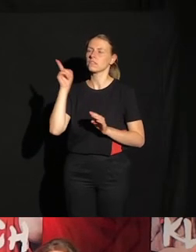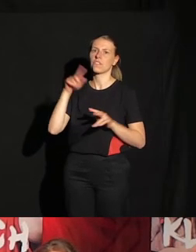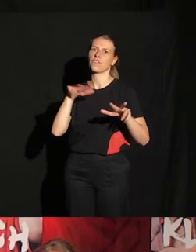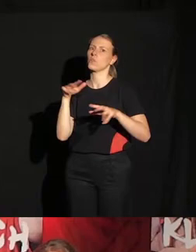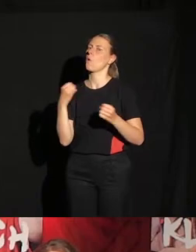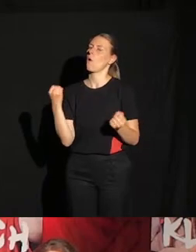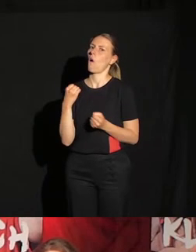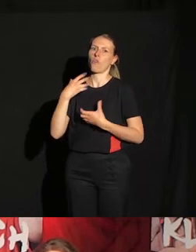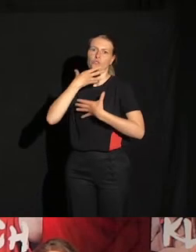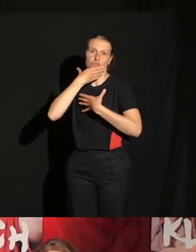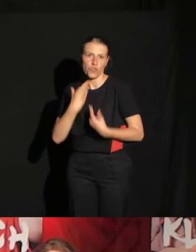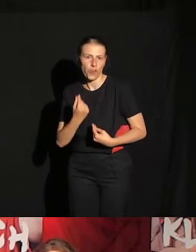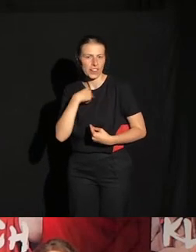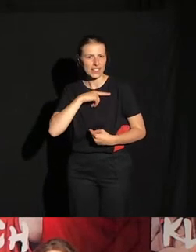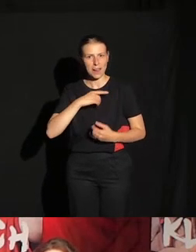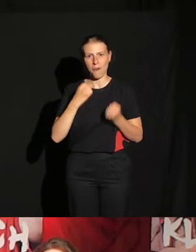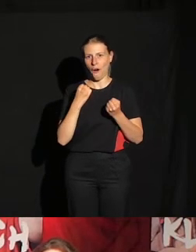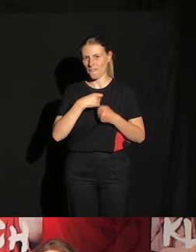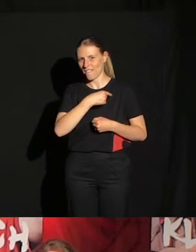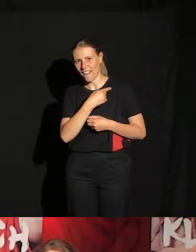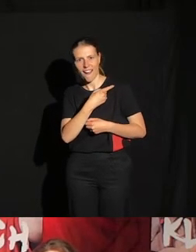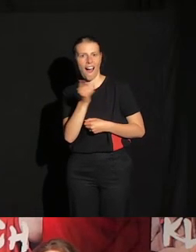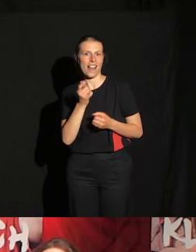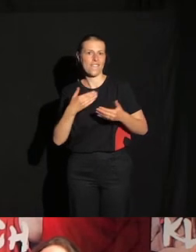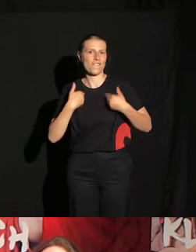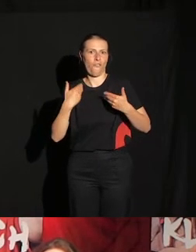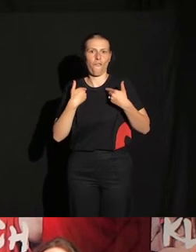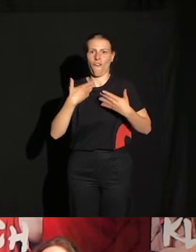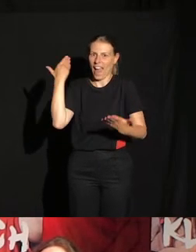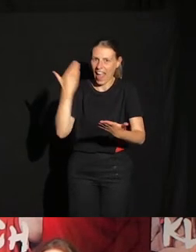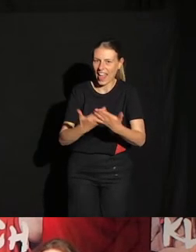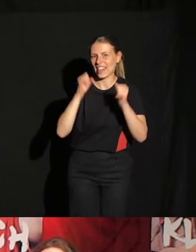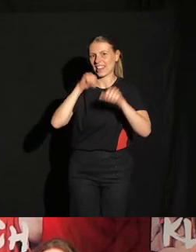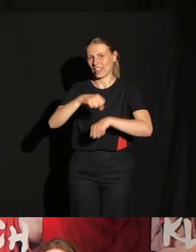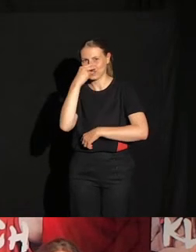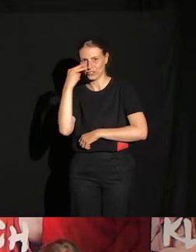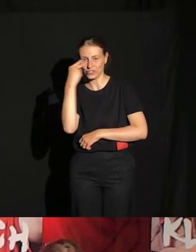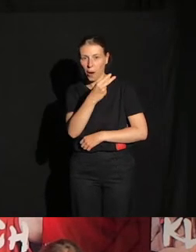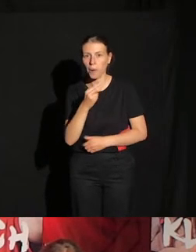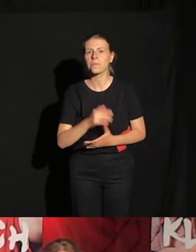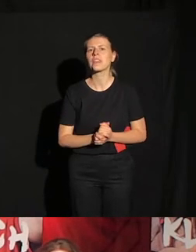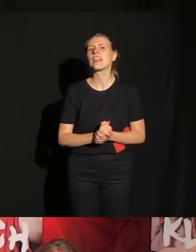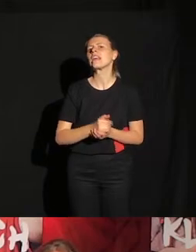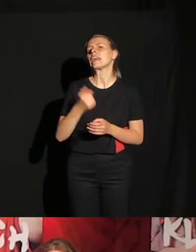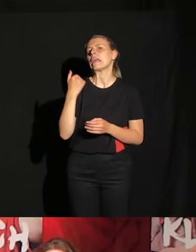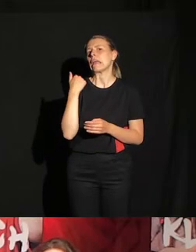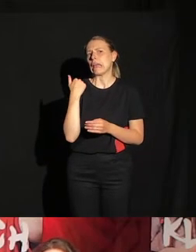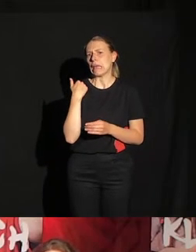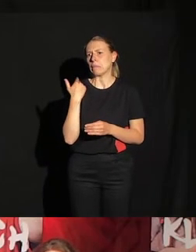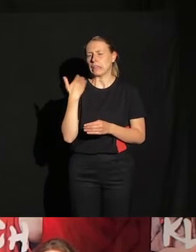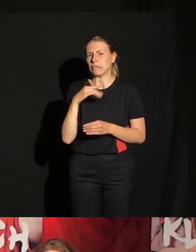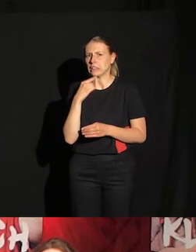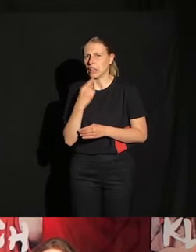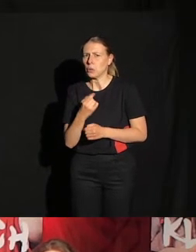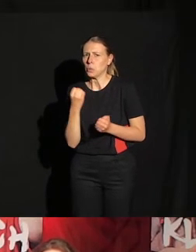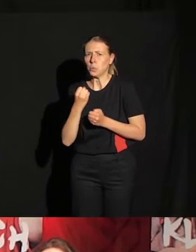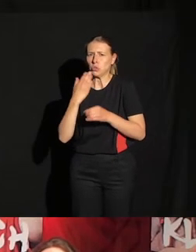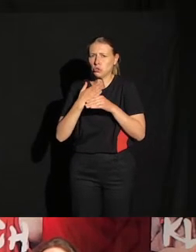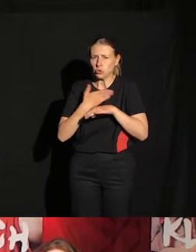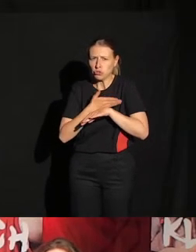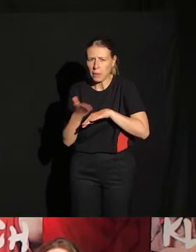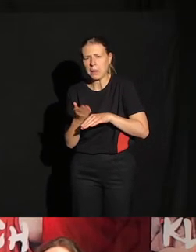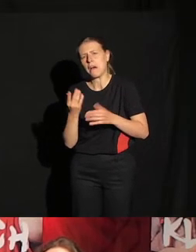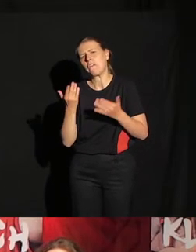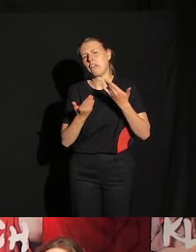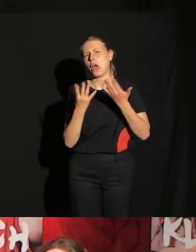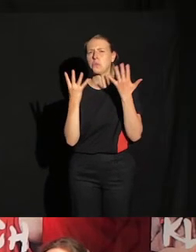jetzt, dass ihr ihn endlich zu Gesicht bekommt. Es wurde gerade gesagt, naja, es ist auch schon ganz schön spät, aber vielleicht um 9 konntet